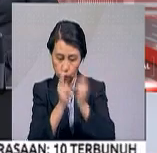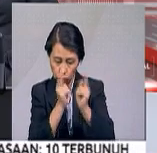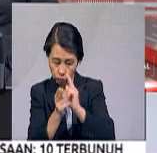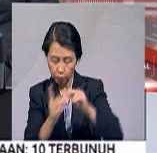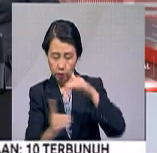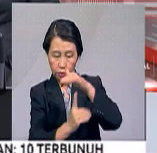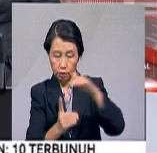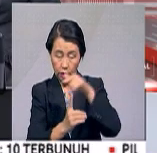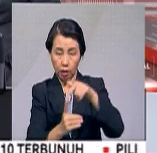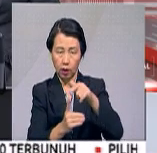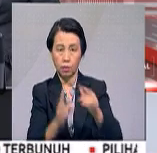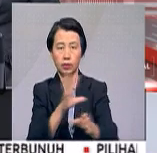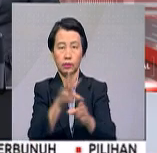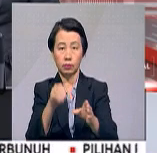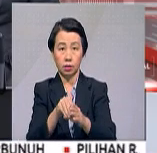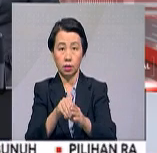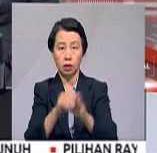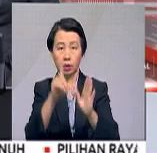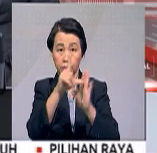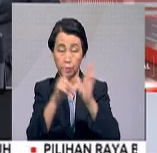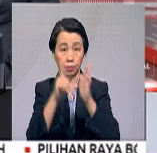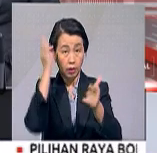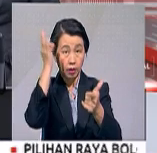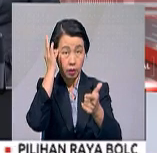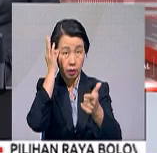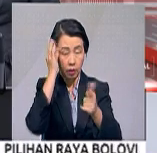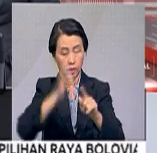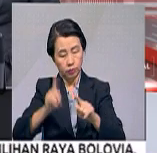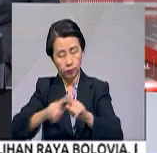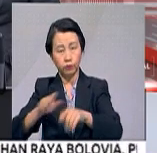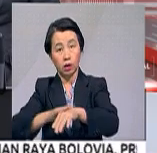dasar berkenaan meliputi perlembagaan persekutuan,